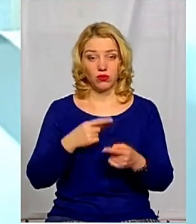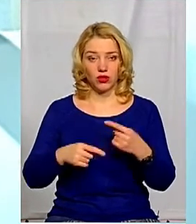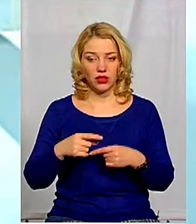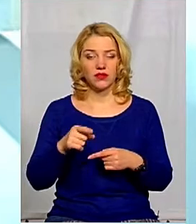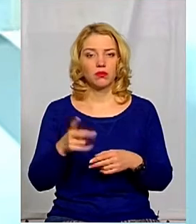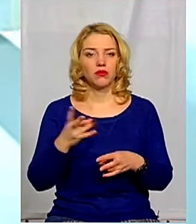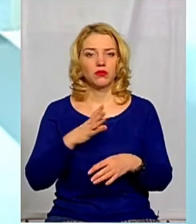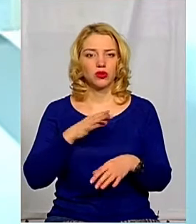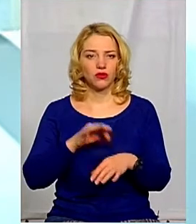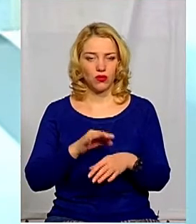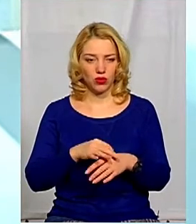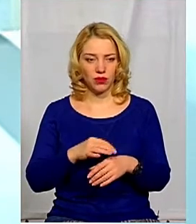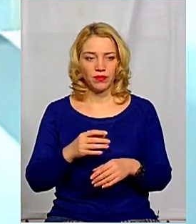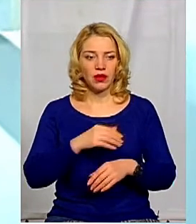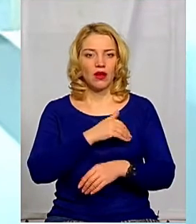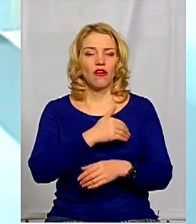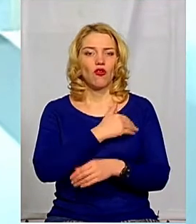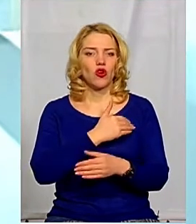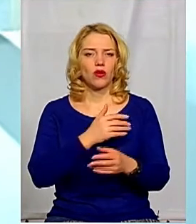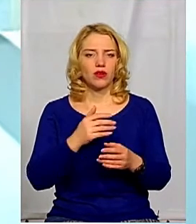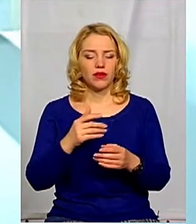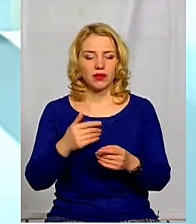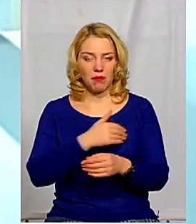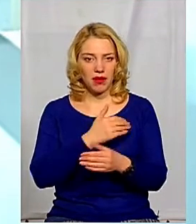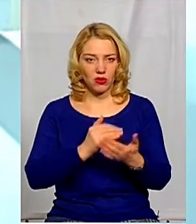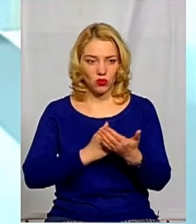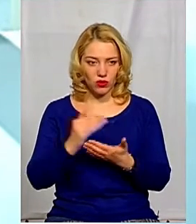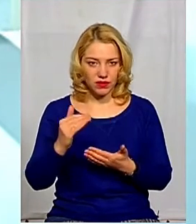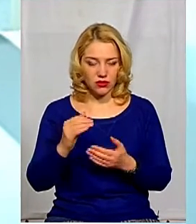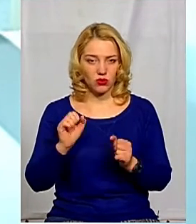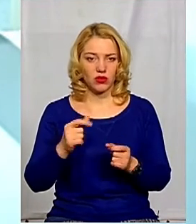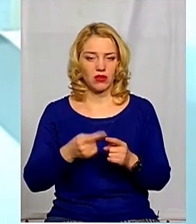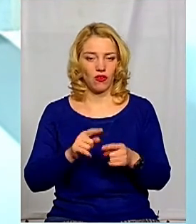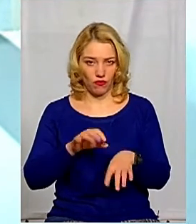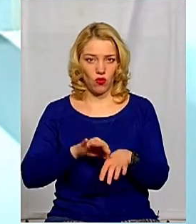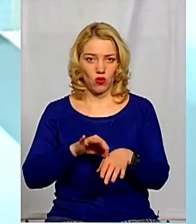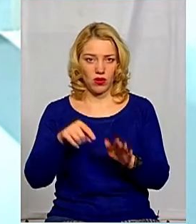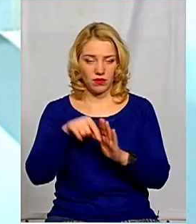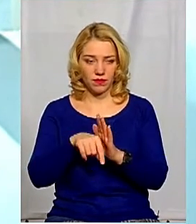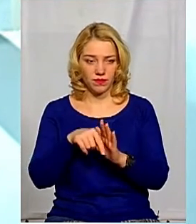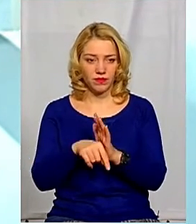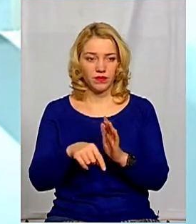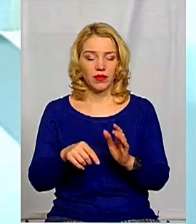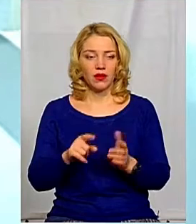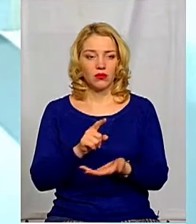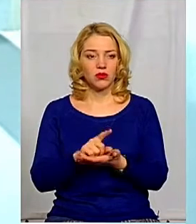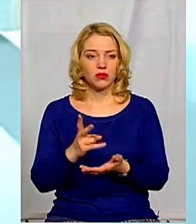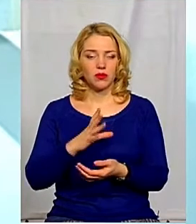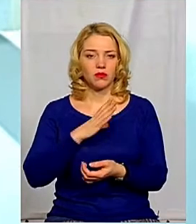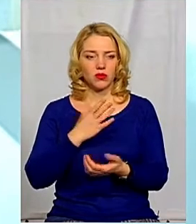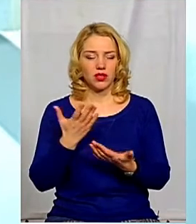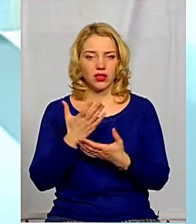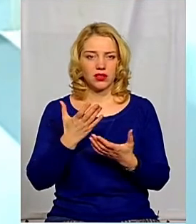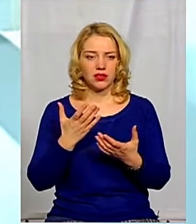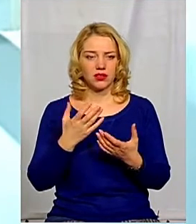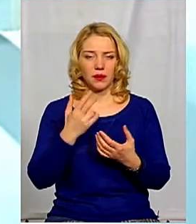Значить, хвороба проявляється температурою в більшості випадків. Обов'язково має бути